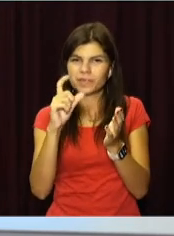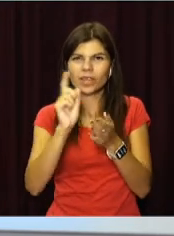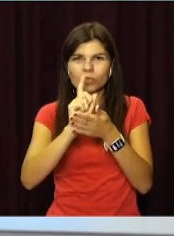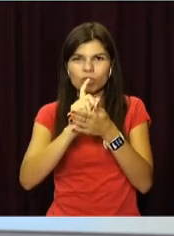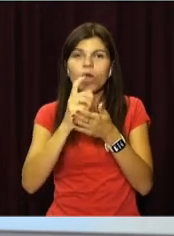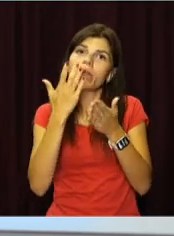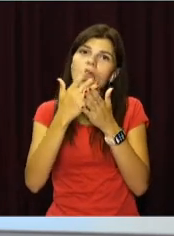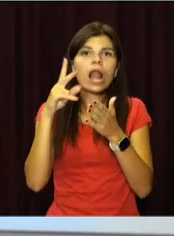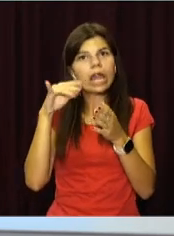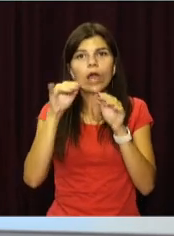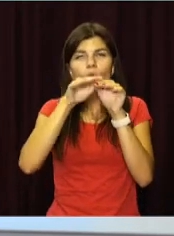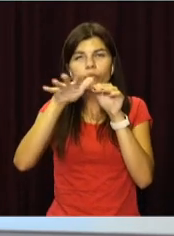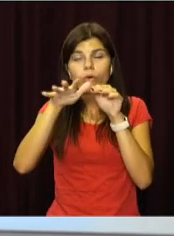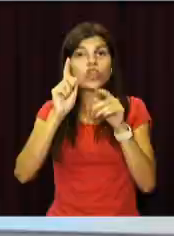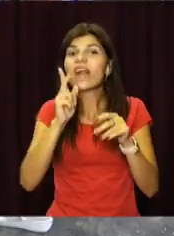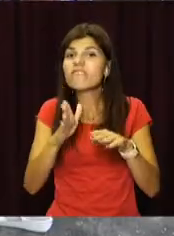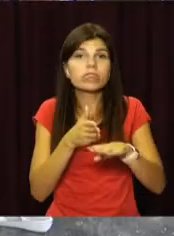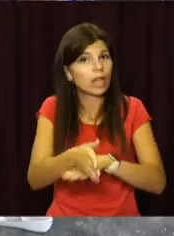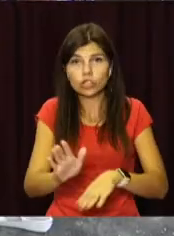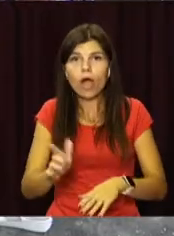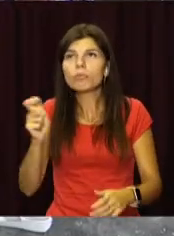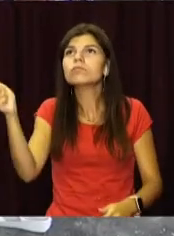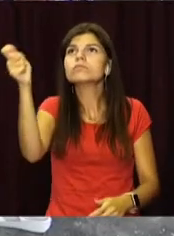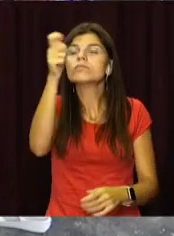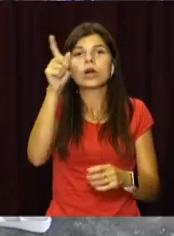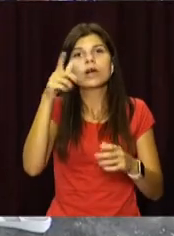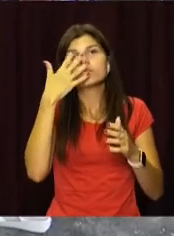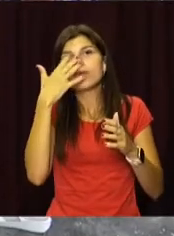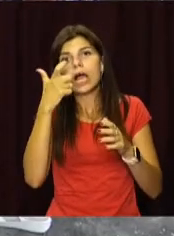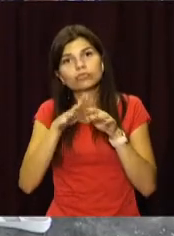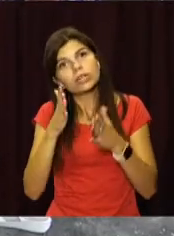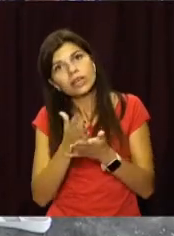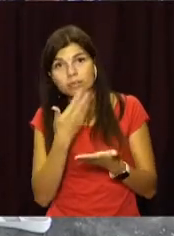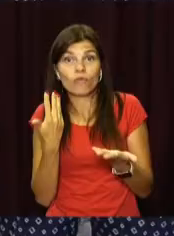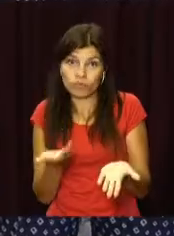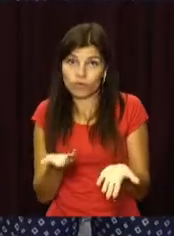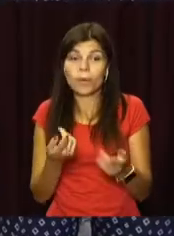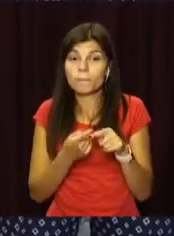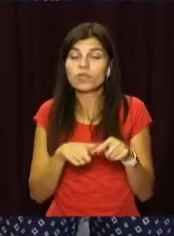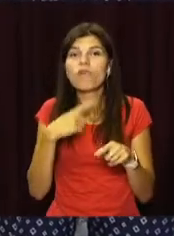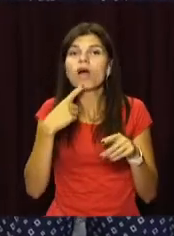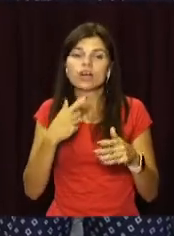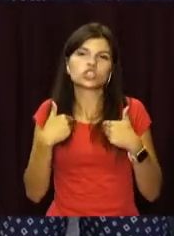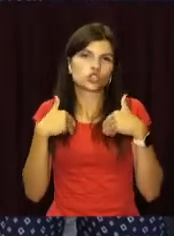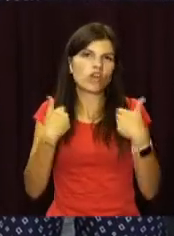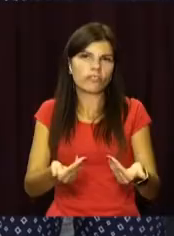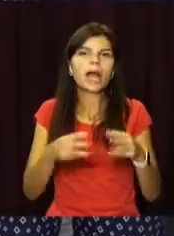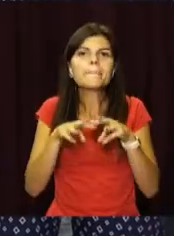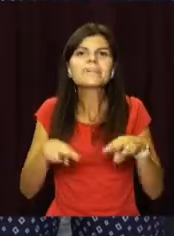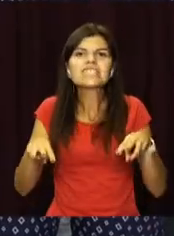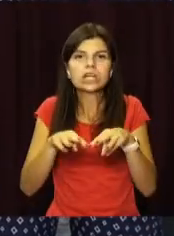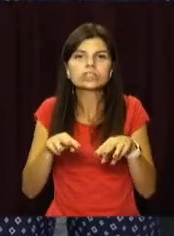наличие утечки, даже не заходя в квартиру. Відтак, адвокат радить людям усім разом звертатися до міністерства, яке надавало